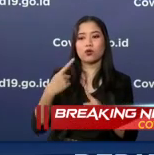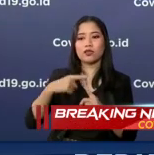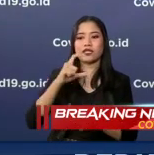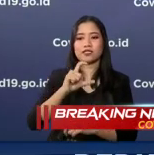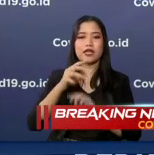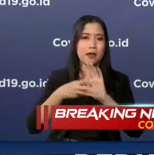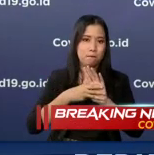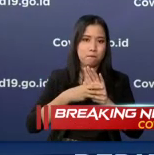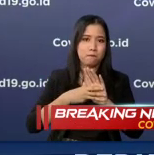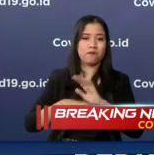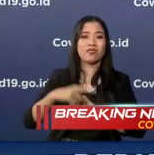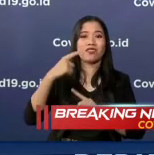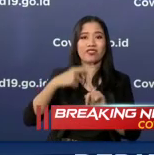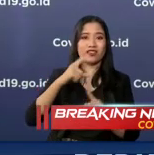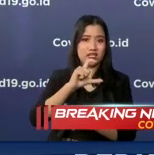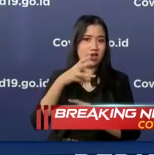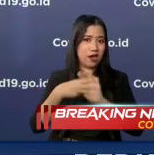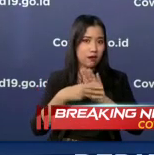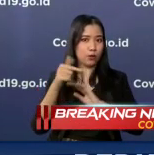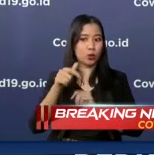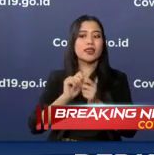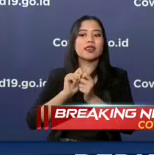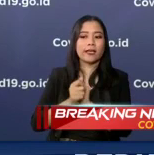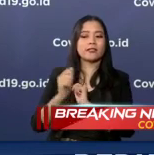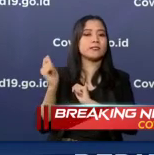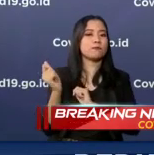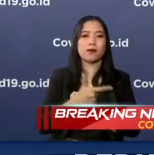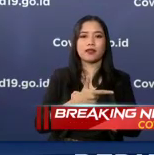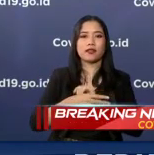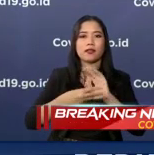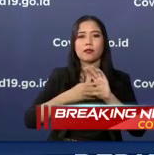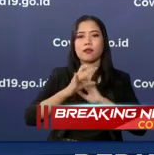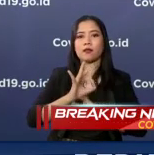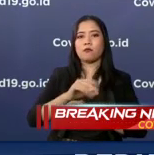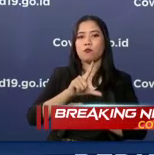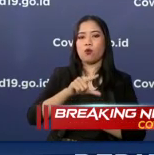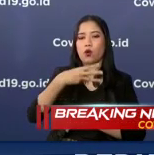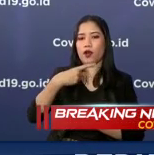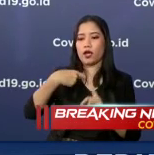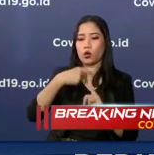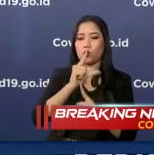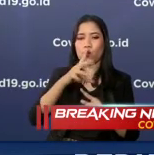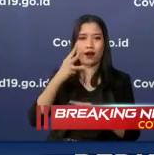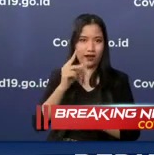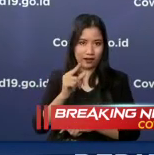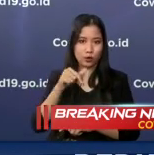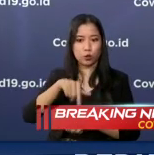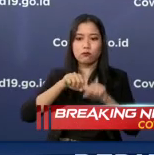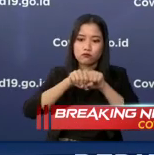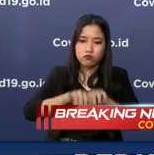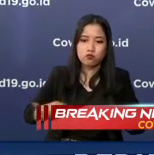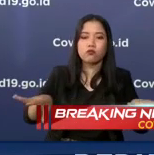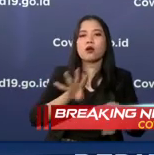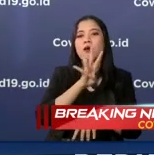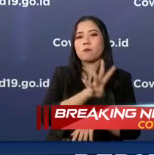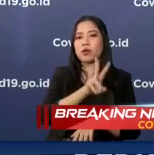tes cepat molekuler yang sudah kita distribusikan ke seluruh Rumah Sakit kurang lebih 422